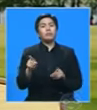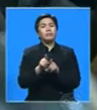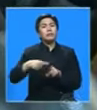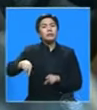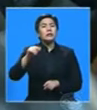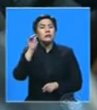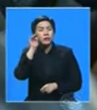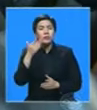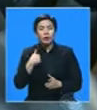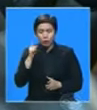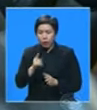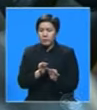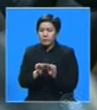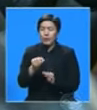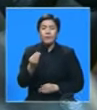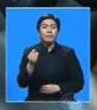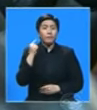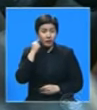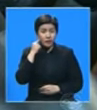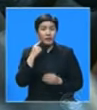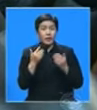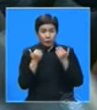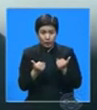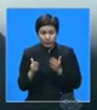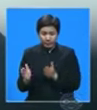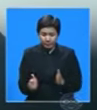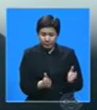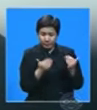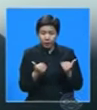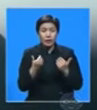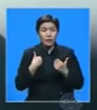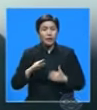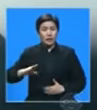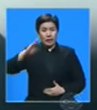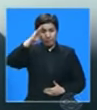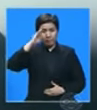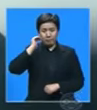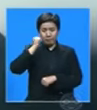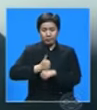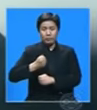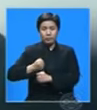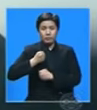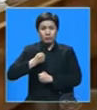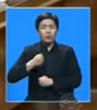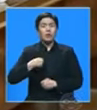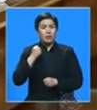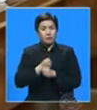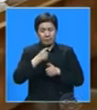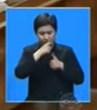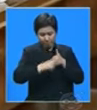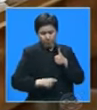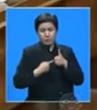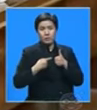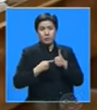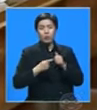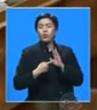ครับในเรื่องของการทำงานนั้นเราเป็นทหารเราเป็นผู้ชาระดับสูงในกองทัพเนี่ยเราก็ต้องประพฤติปฏิบัติตนเป็นตัวอย่